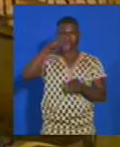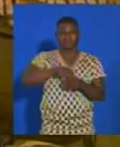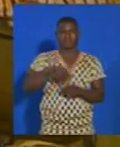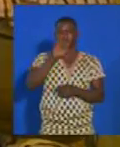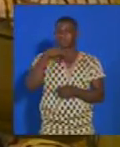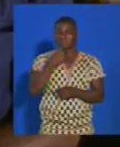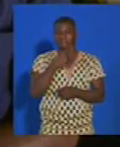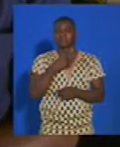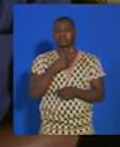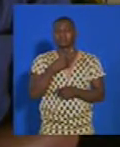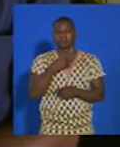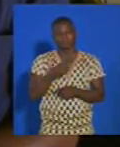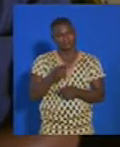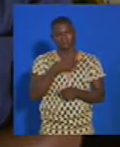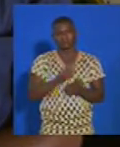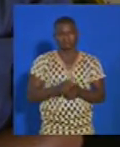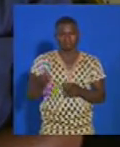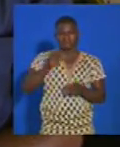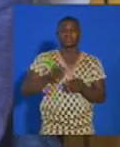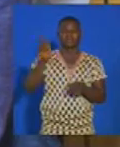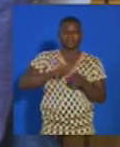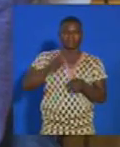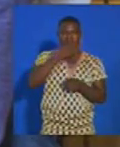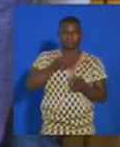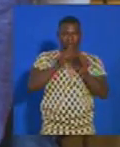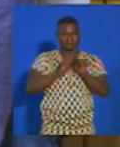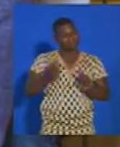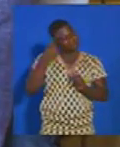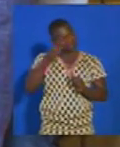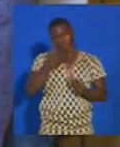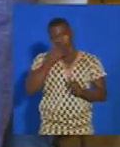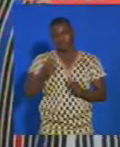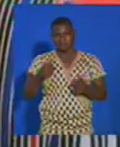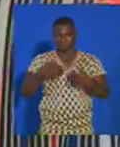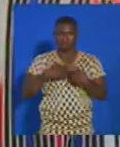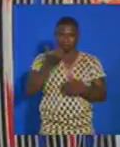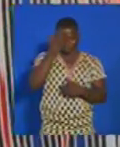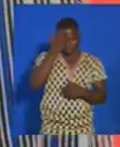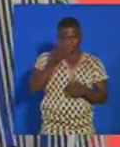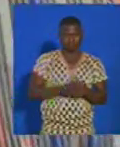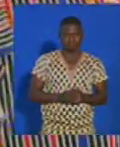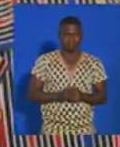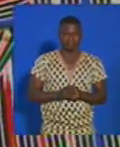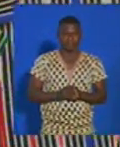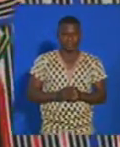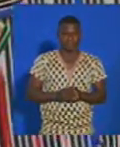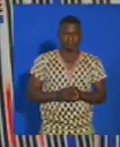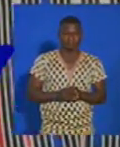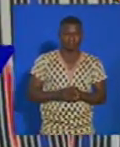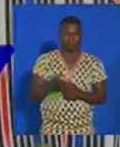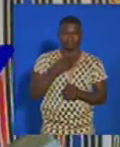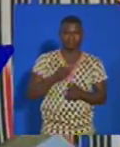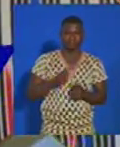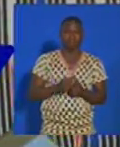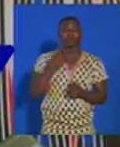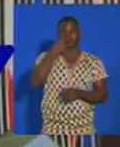prennent part à cette formation pour mieux s'outiller sur les pratiques du journalisme mobile. Faso PIC, en tant que plateforme de médias digital, un